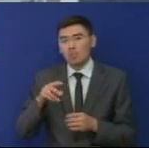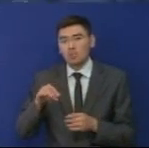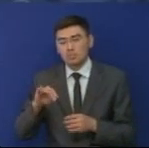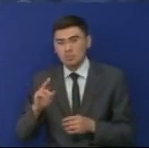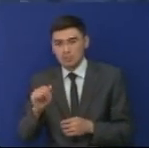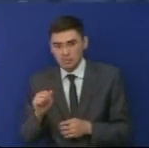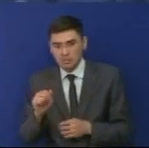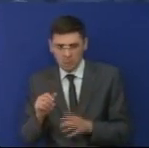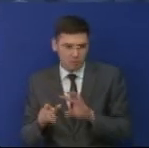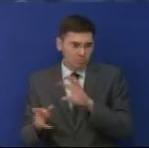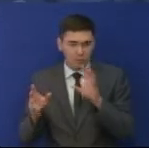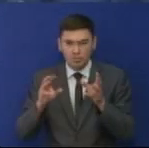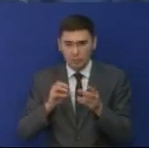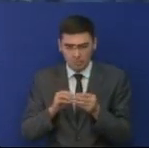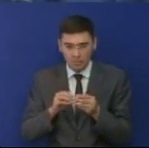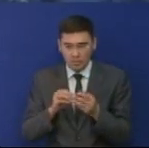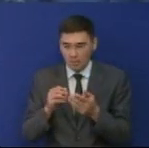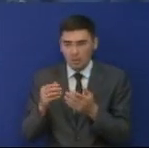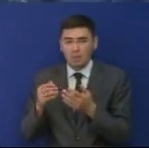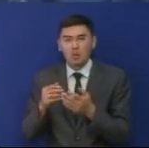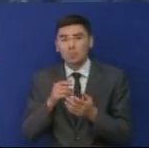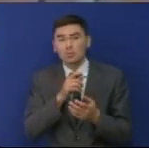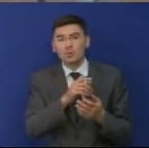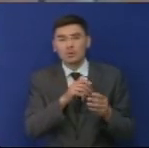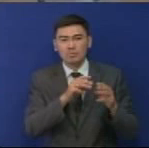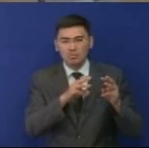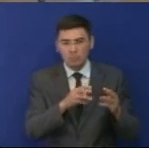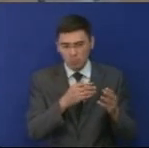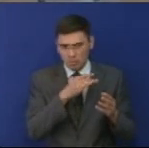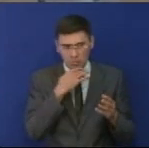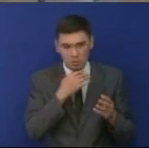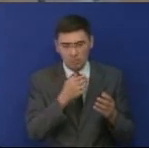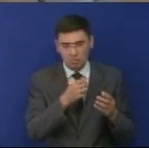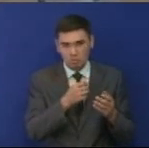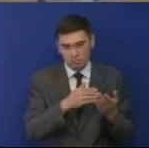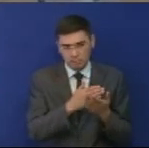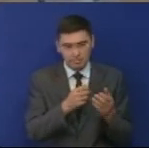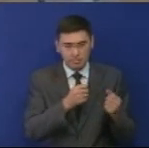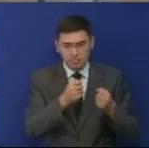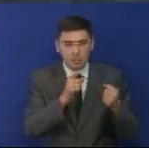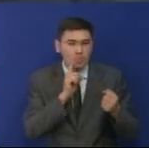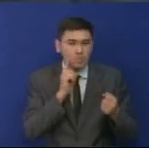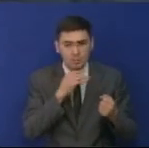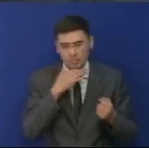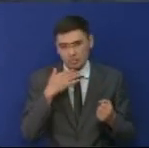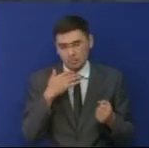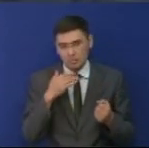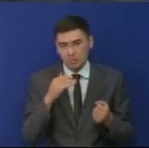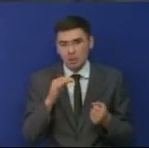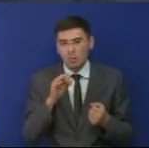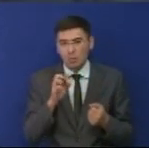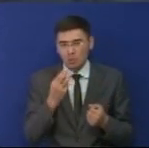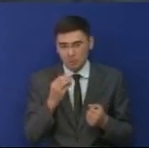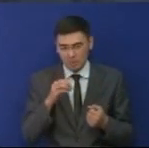стране трансформируется. К власти пришли новые лица, среди них много молодежи. Создан Национальный общественный совет.